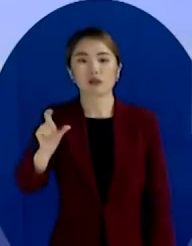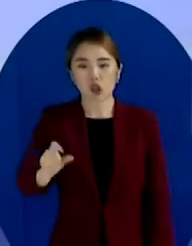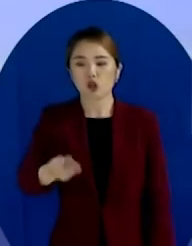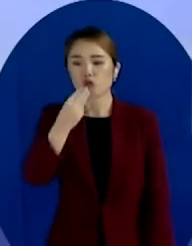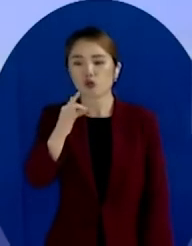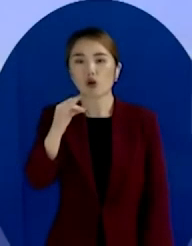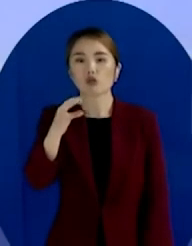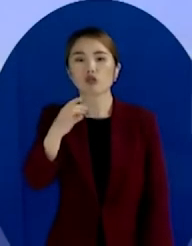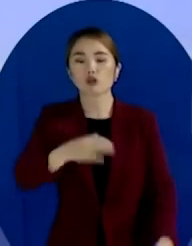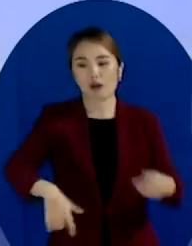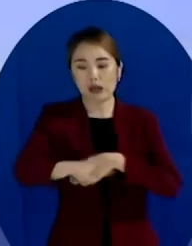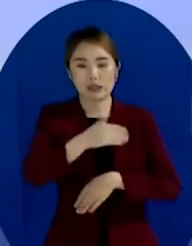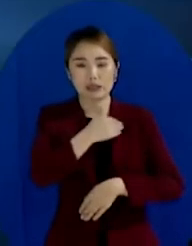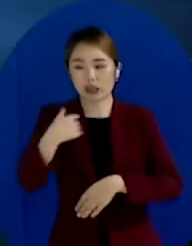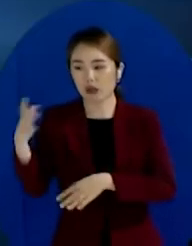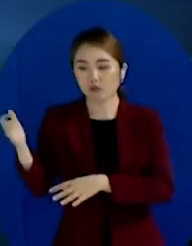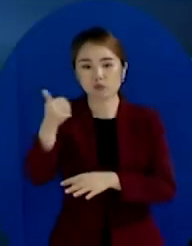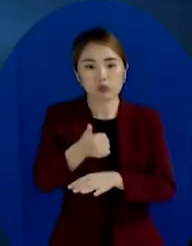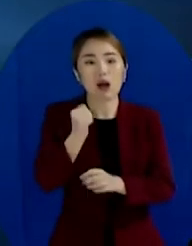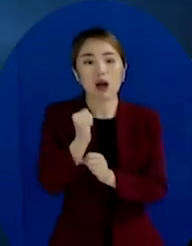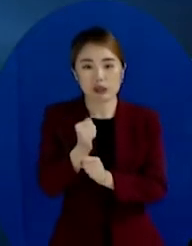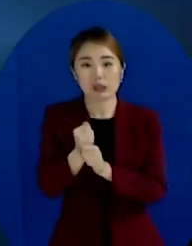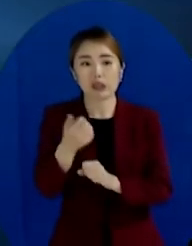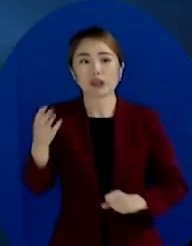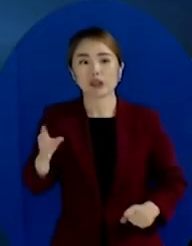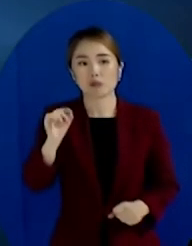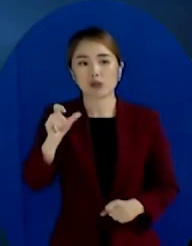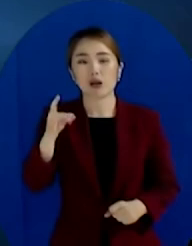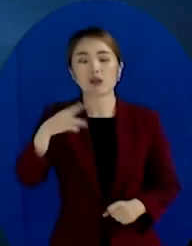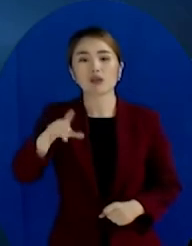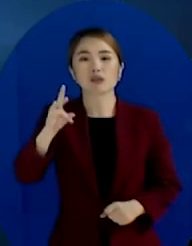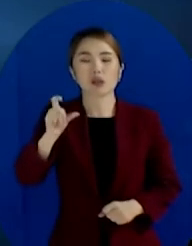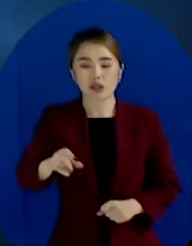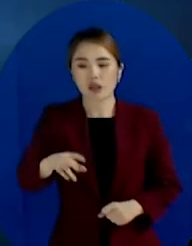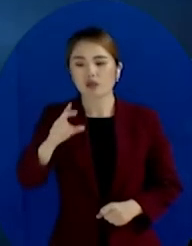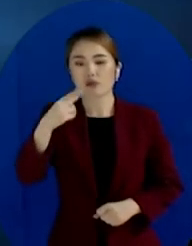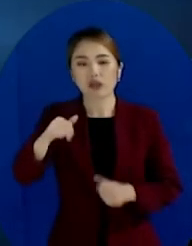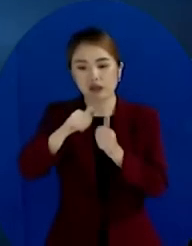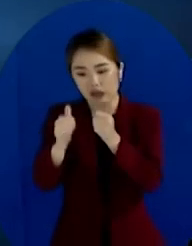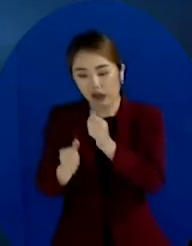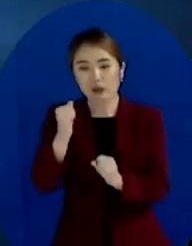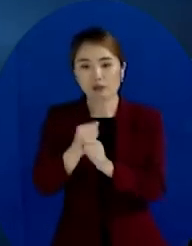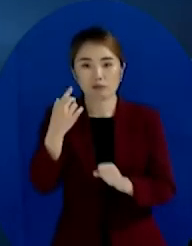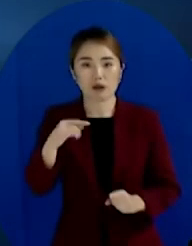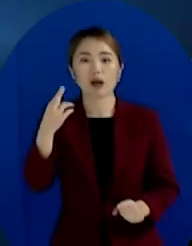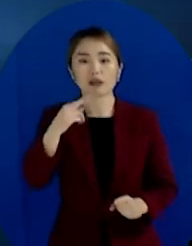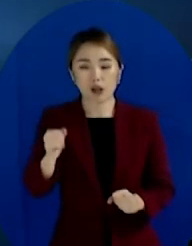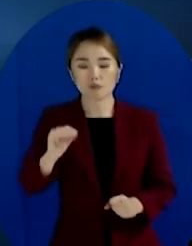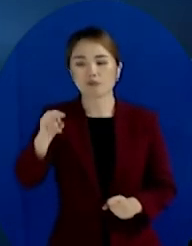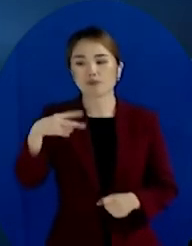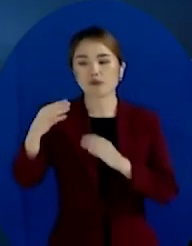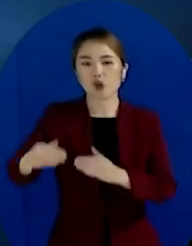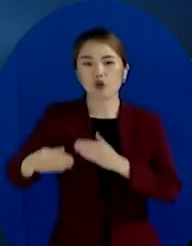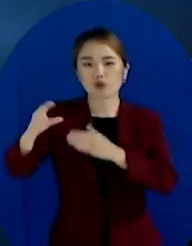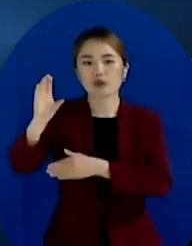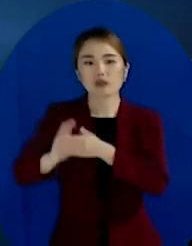даргаар Хөрсгүйн засгийн газар томилсон. Гэтэл Бат Эрдэнэ засгийн газрын хэрэг эрхлэг газрын дэд даргаар ажиллаж байхдаа жижиг дүнд үйлдвэрлэлийг